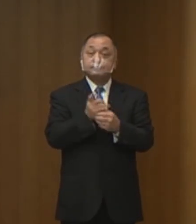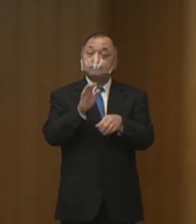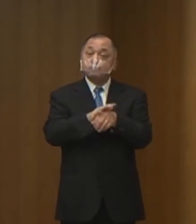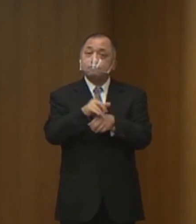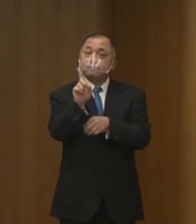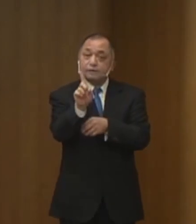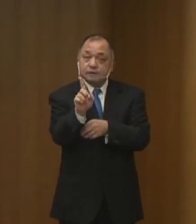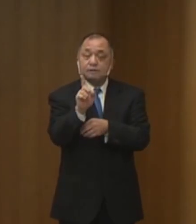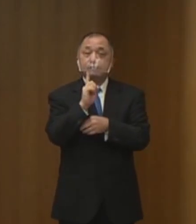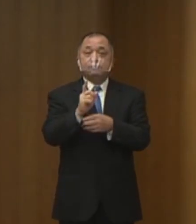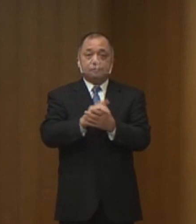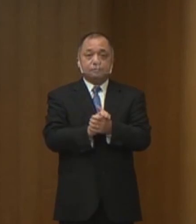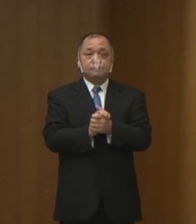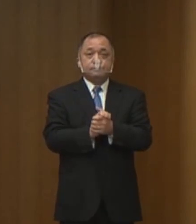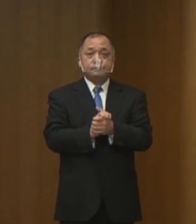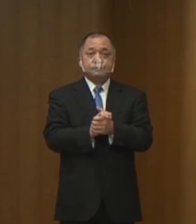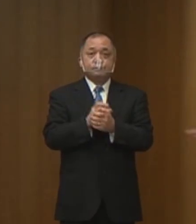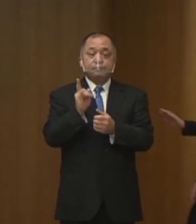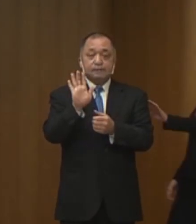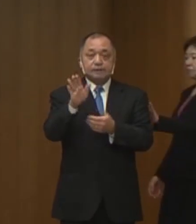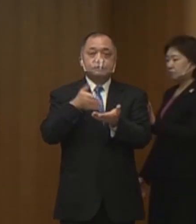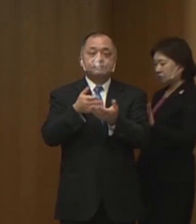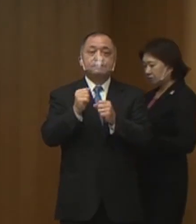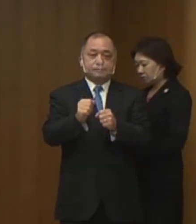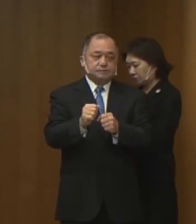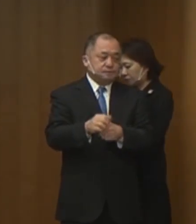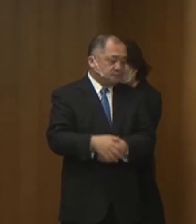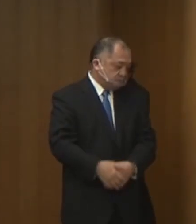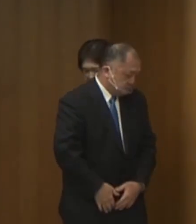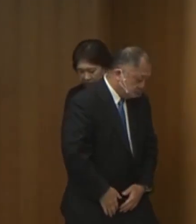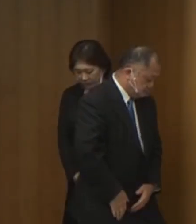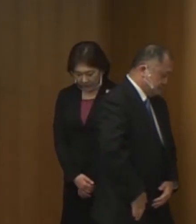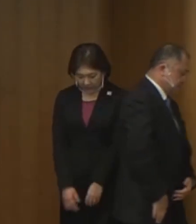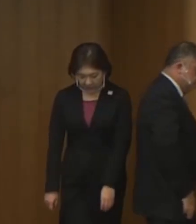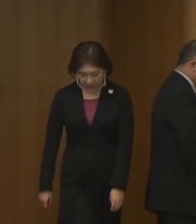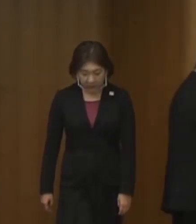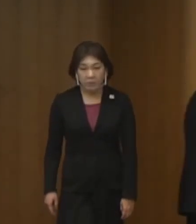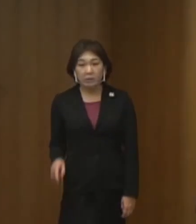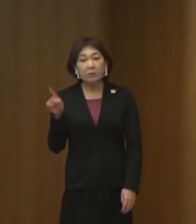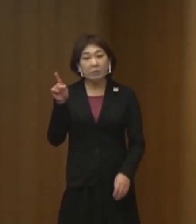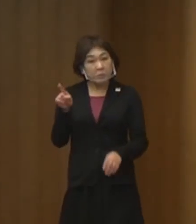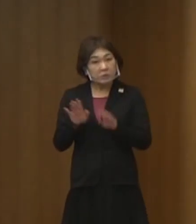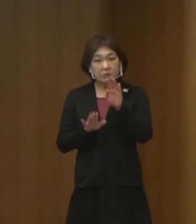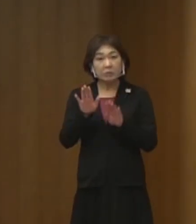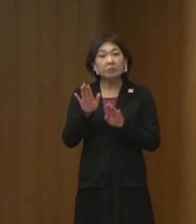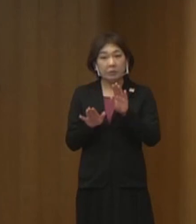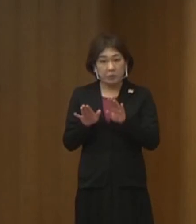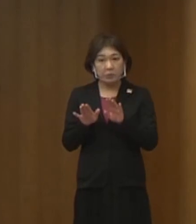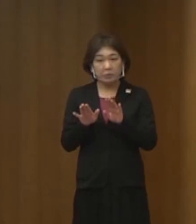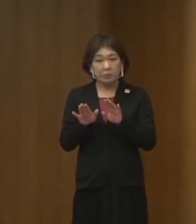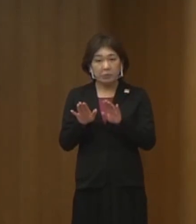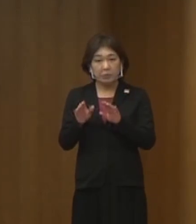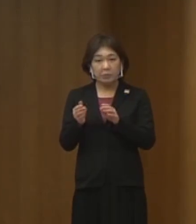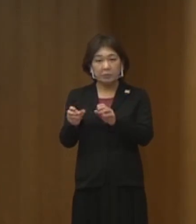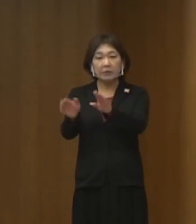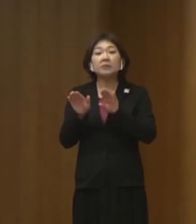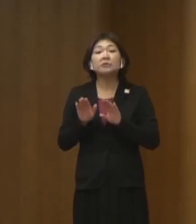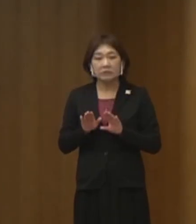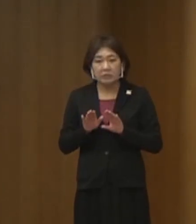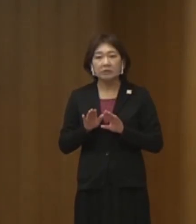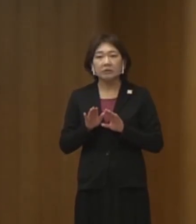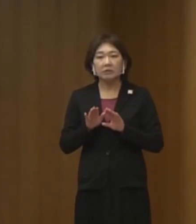のかということはこれからご説明したいと思いますが、こうした状況を踏まえまして、何としても現下